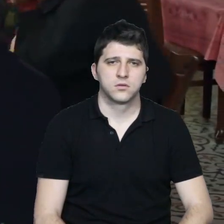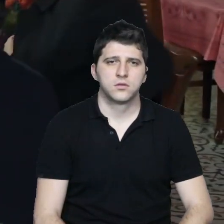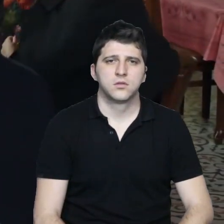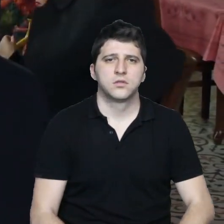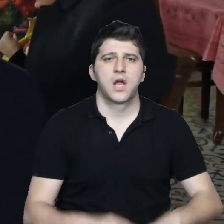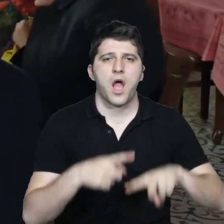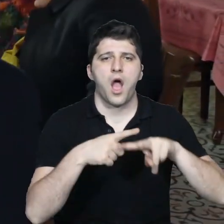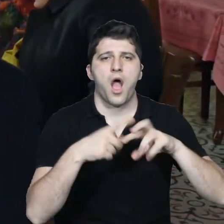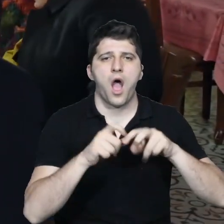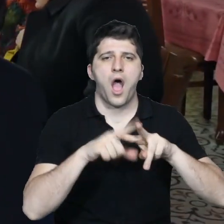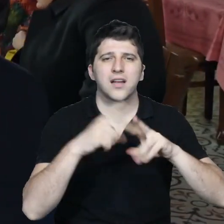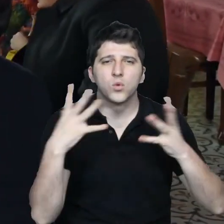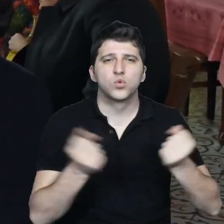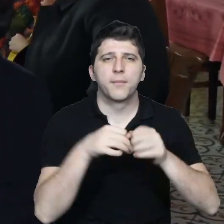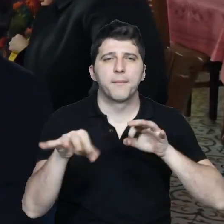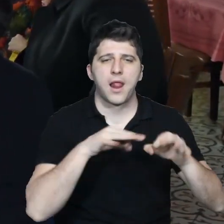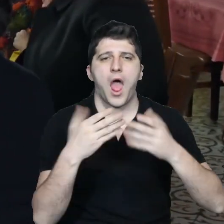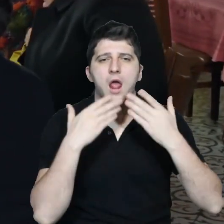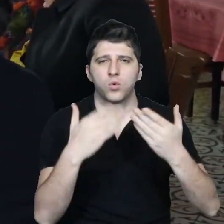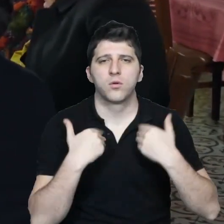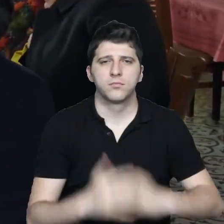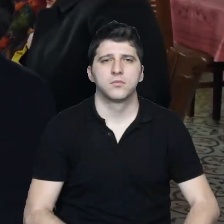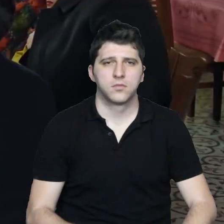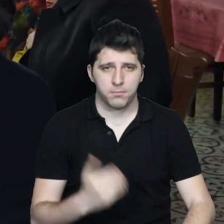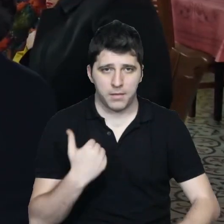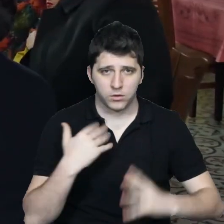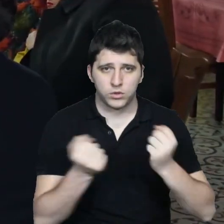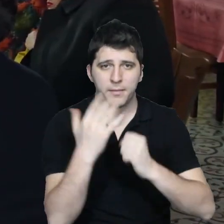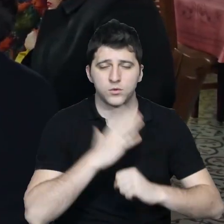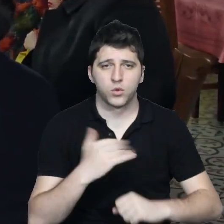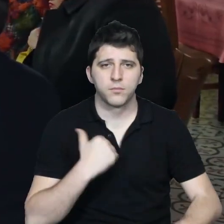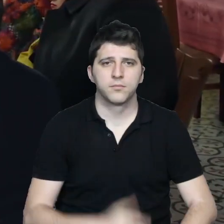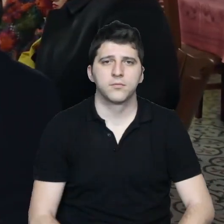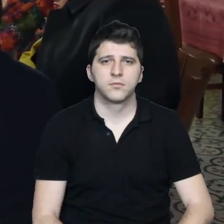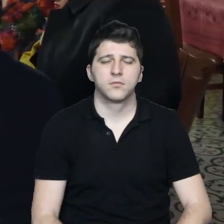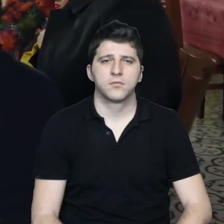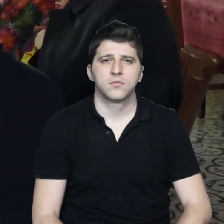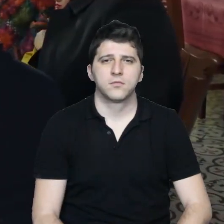Arda Akartürk'ü kurtarma planımı anlatıyorum. Ben de kurtarmak istiyorum Oral.